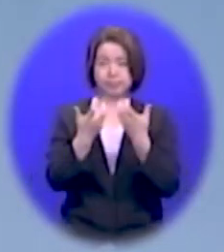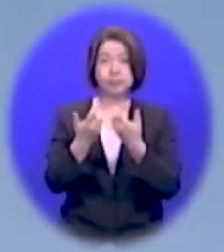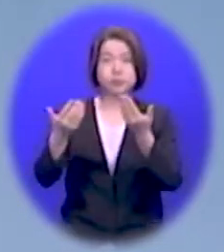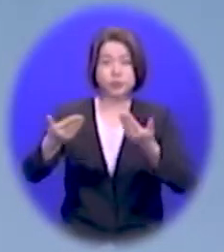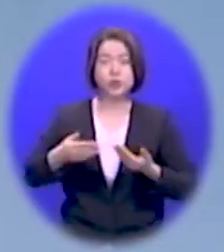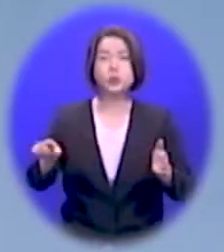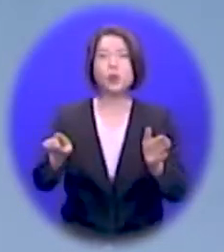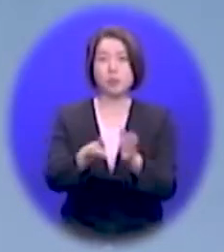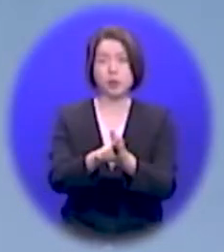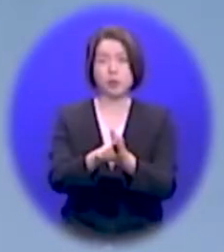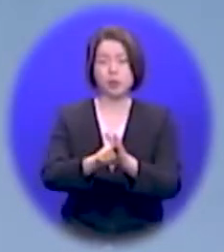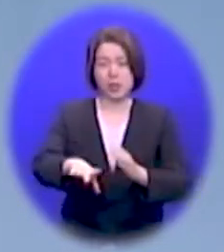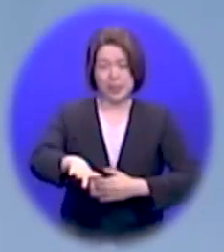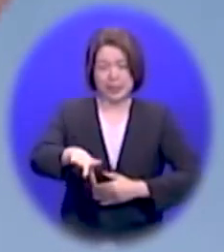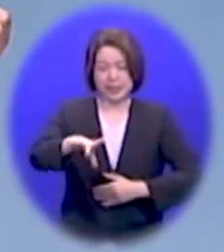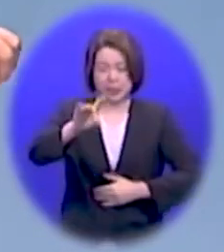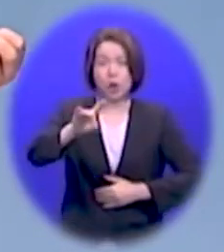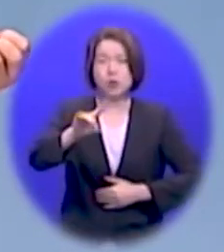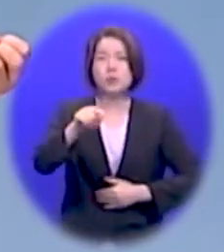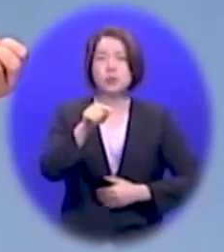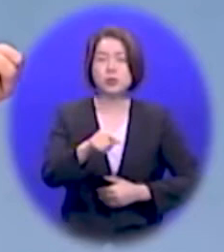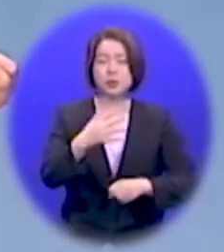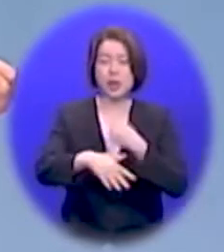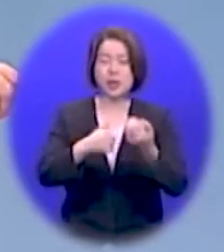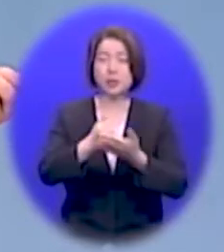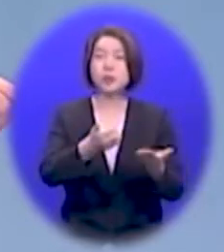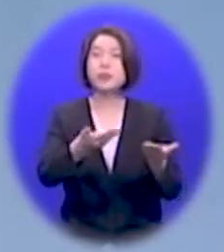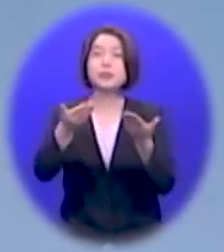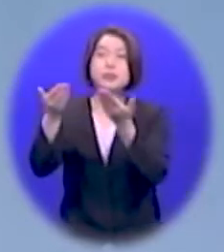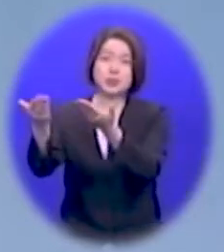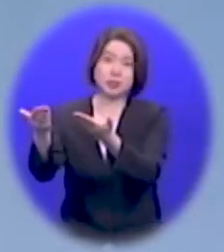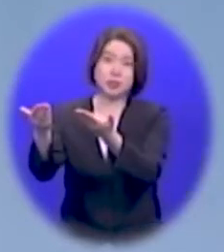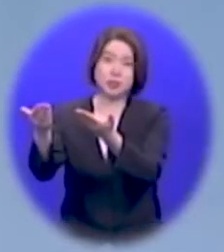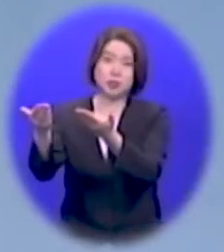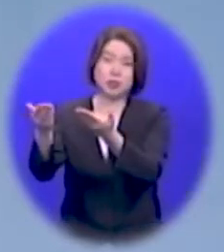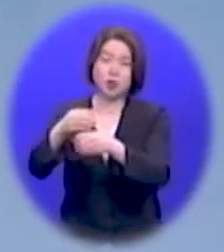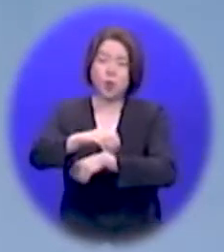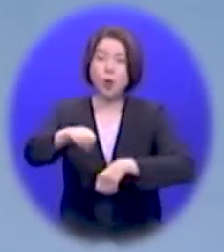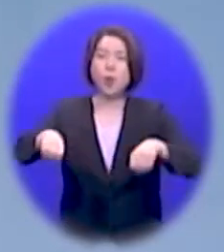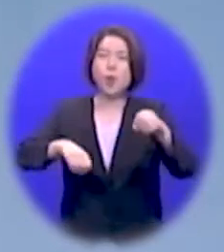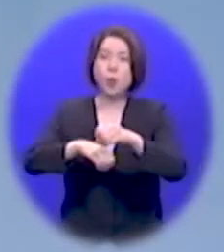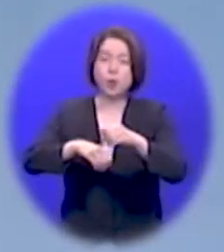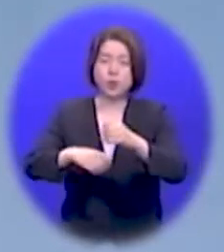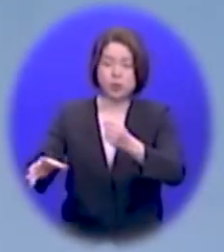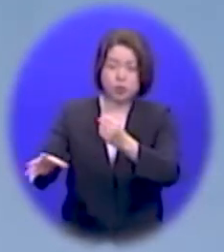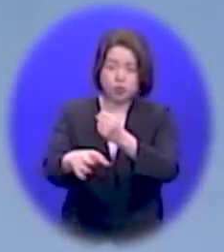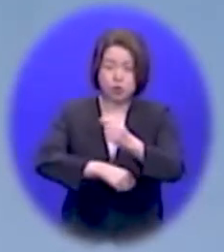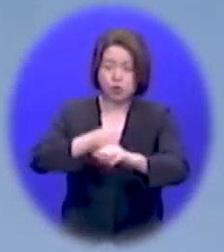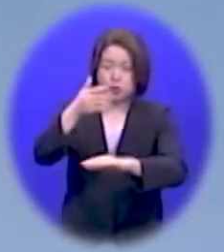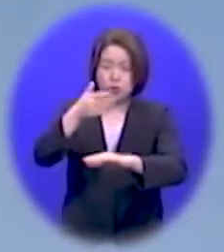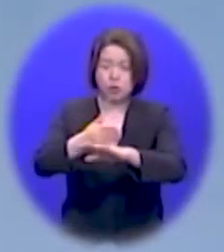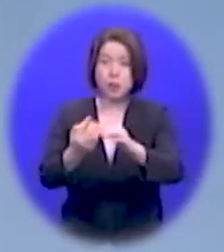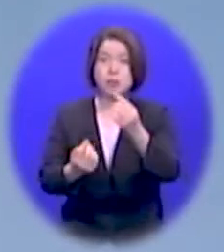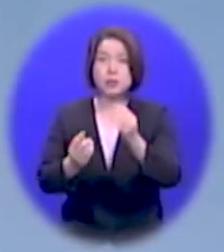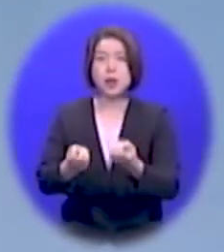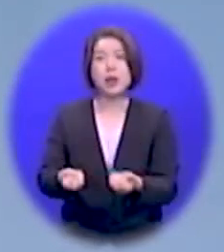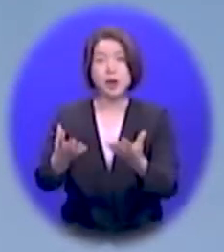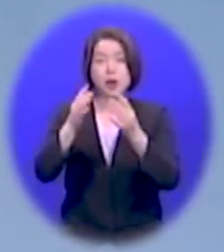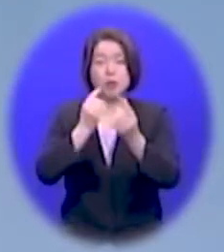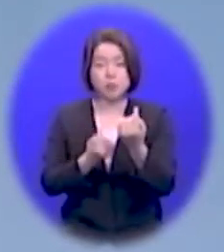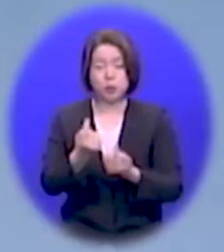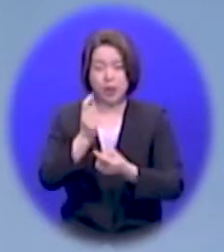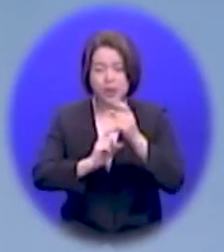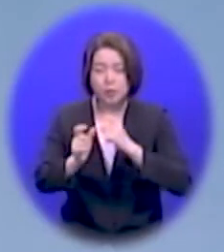그 첫 것을 하나님께 드리는 것은 것은 오히려 추수감사 보다도 더 분명한